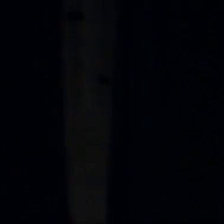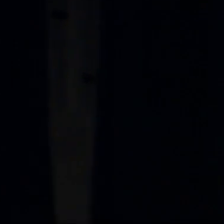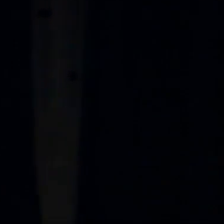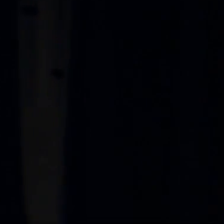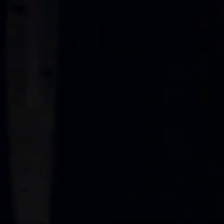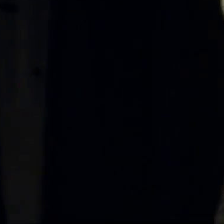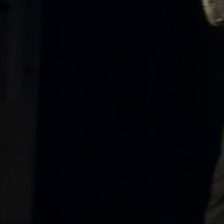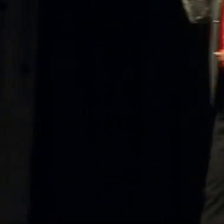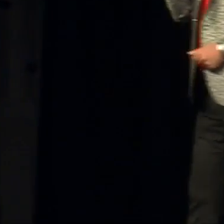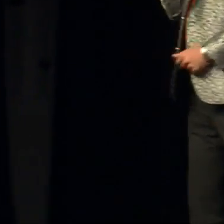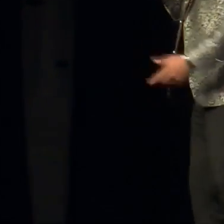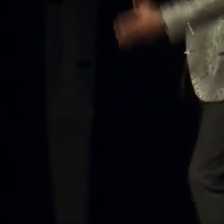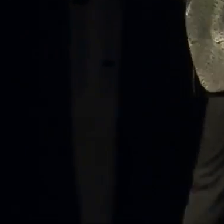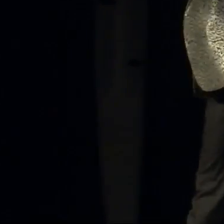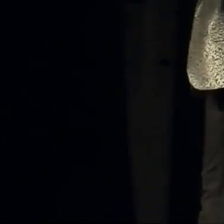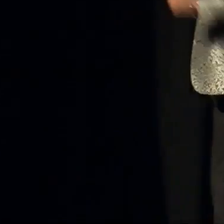Kedvemre mulathatom,